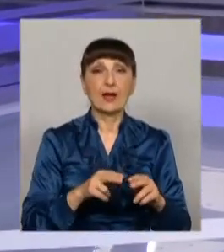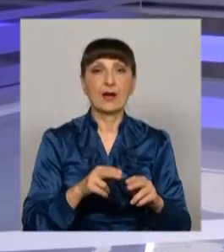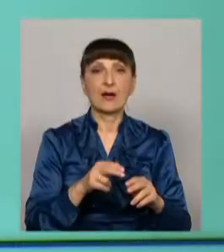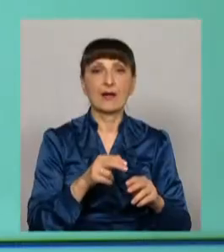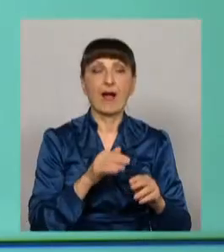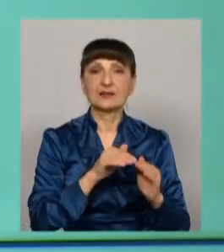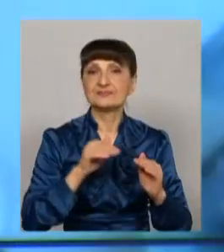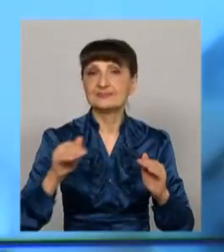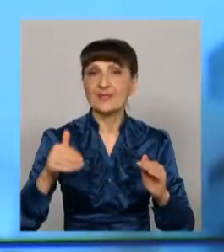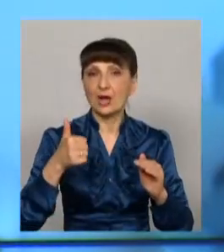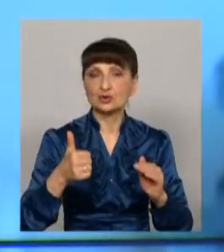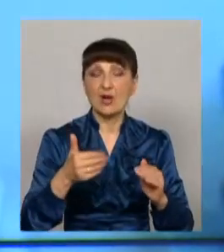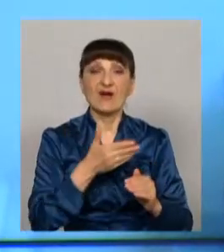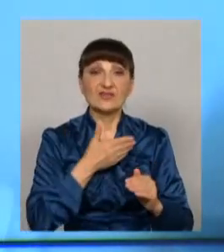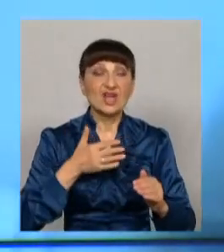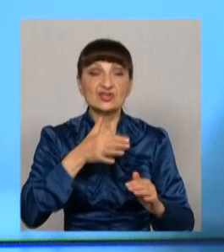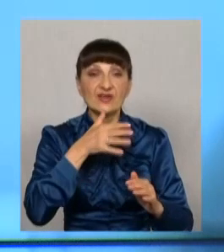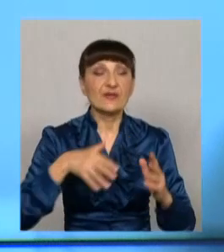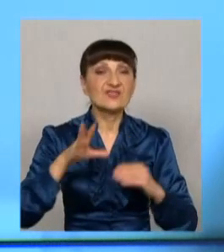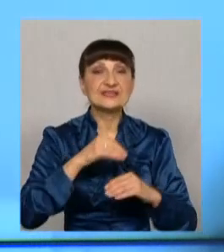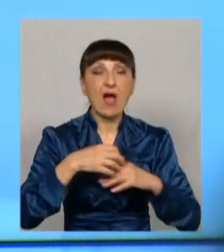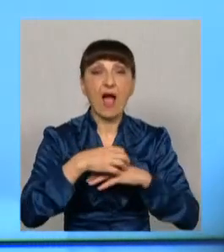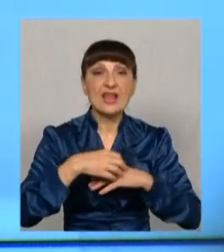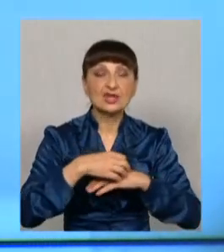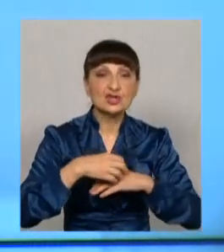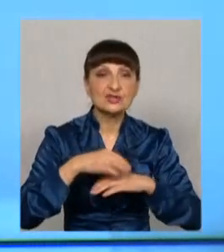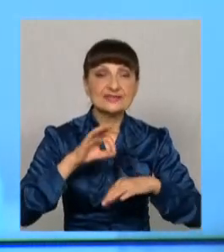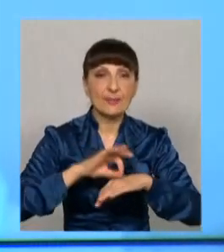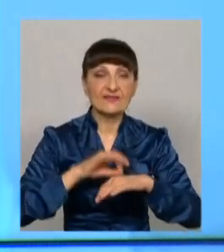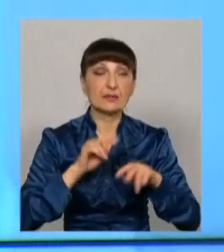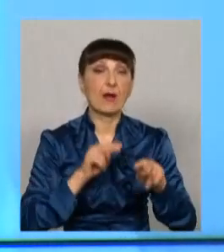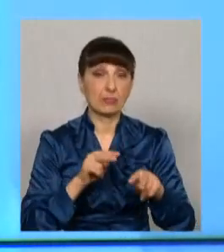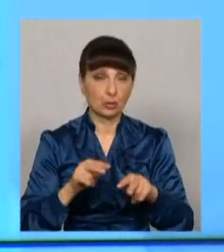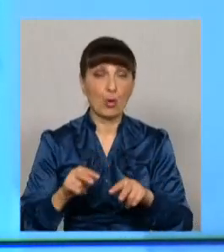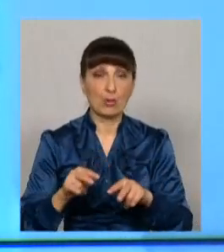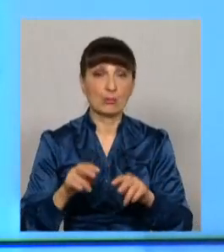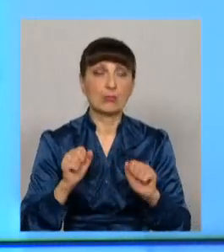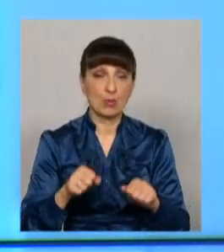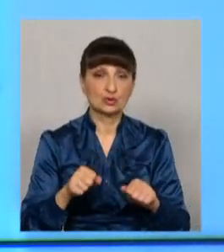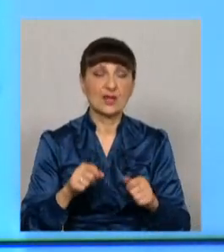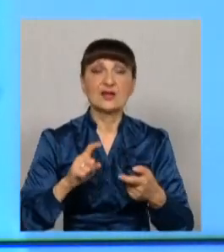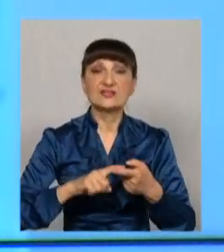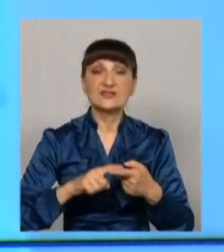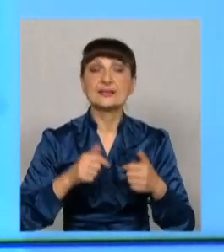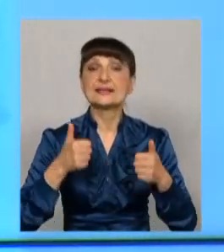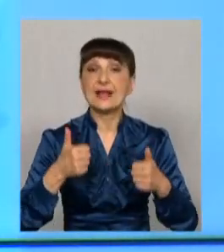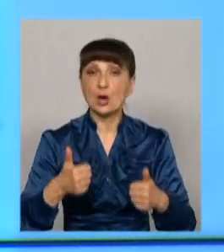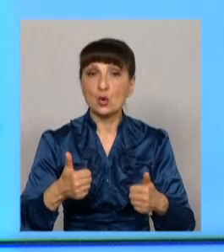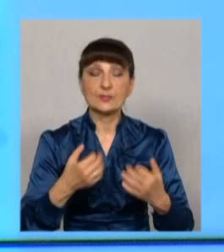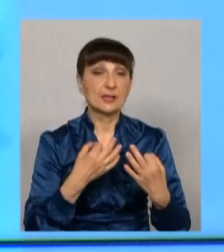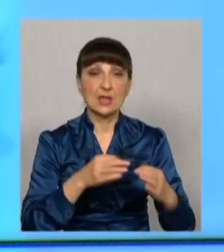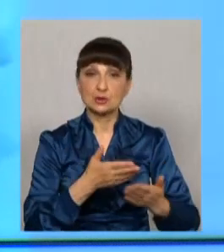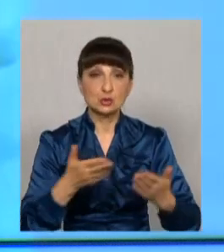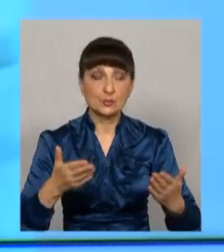болезни. В наше время все аллергические заболевания контролируются и находятся под контролем в связи с хорошим,